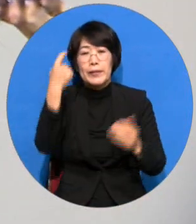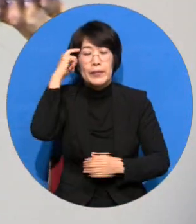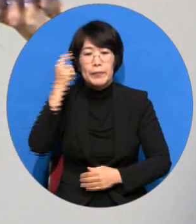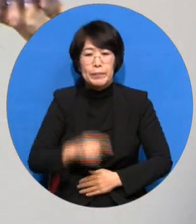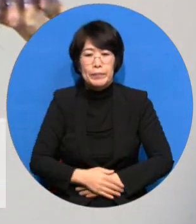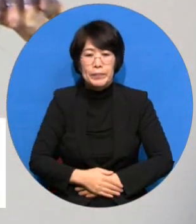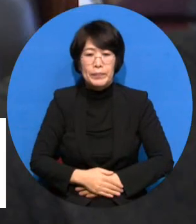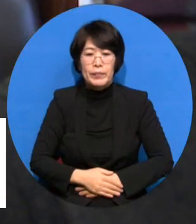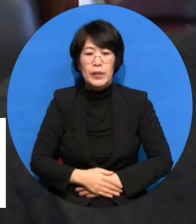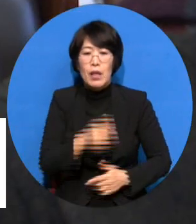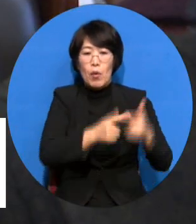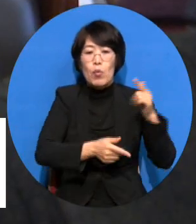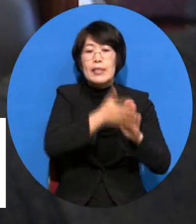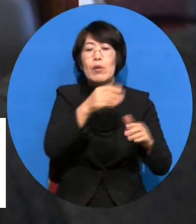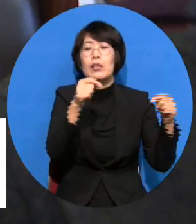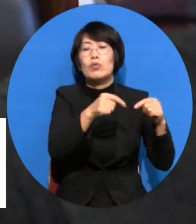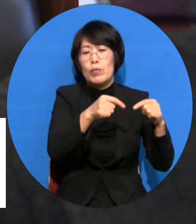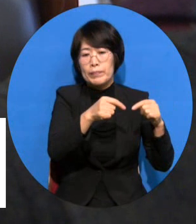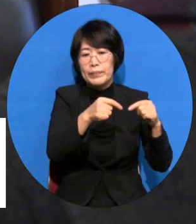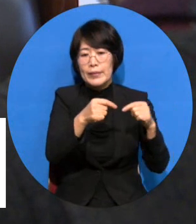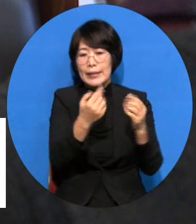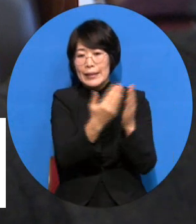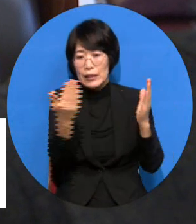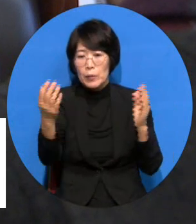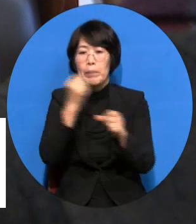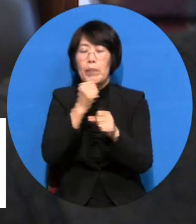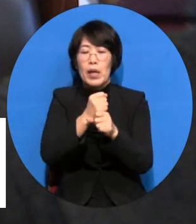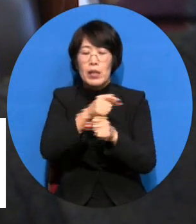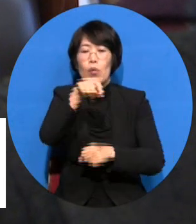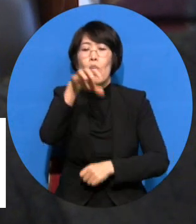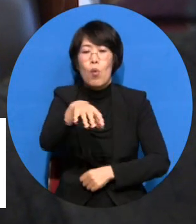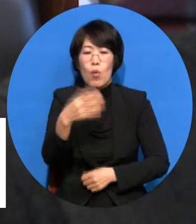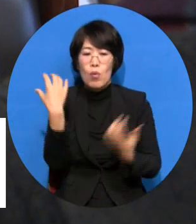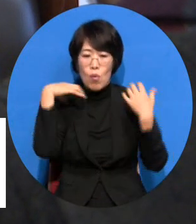시학원에서 복원을 해서 상시정시관으로 만들어서